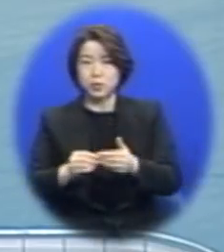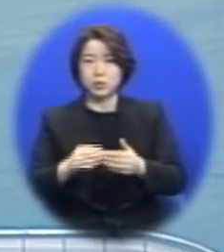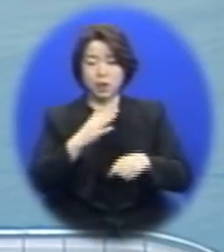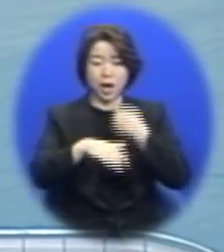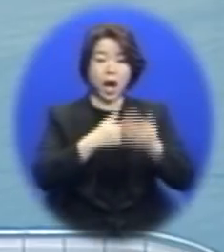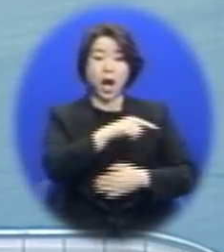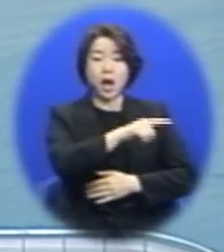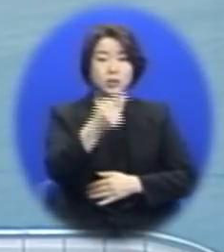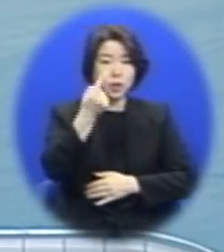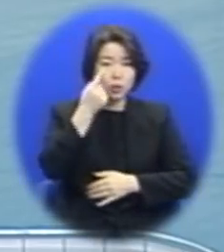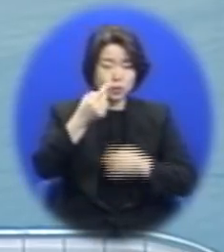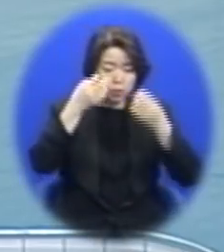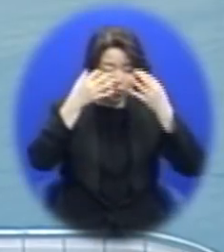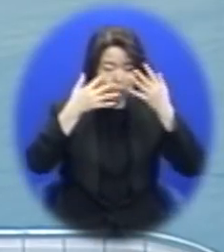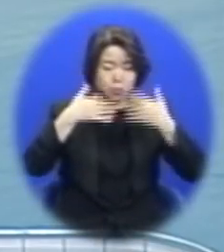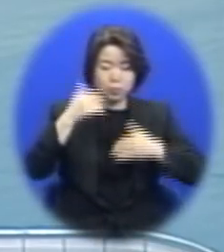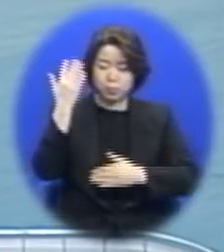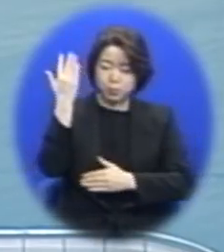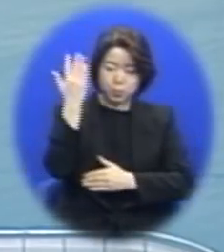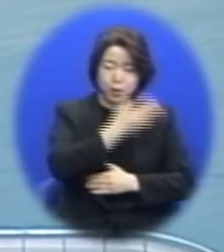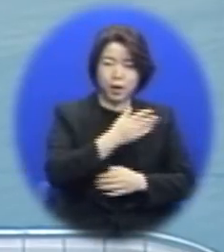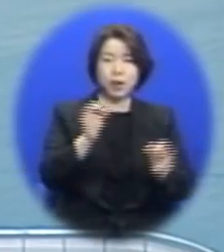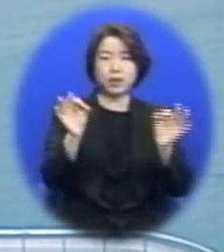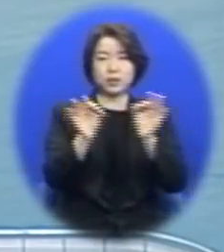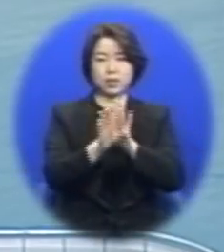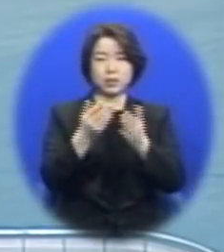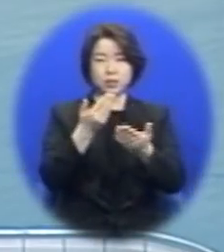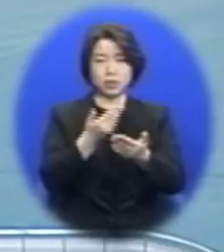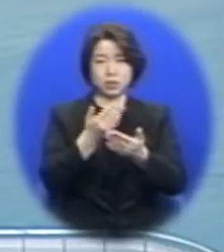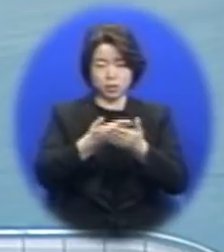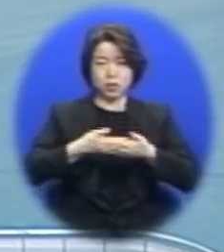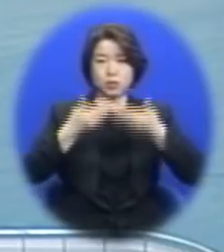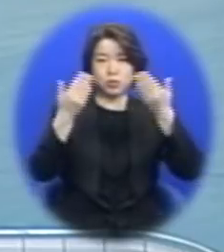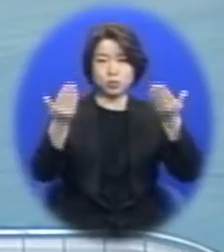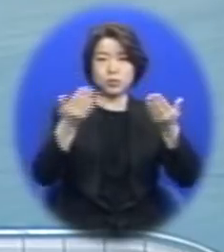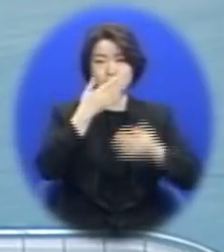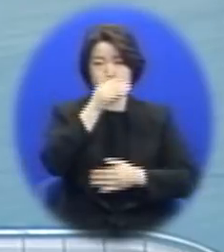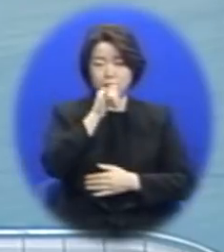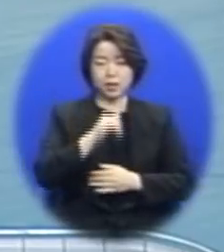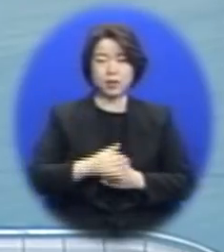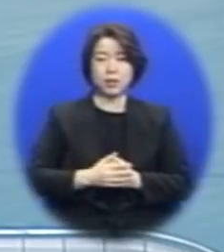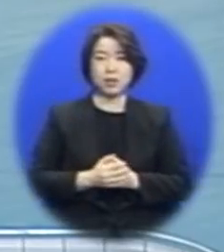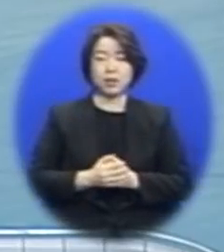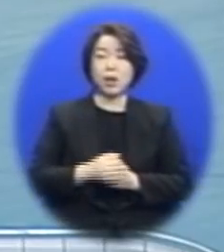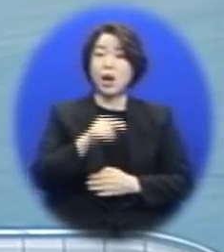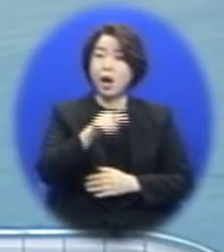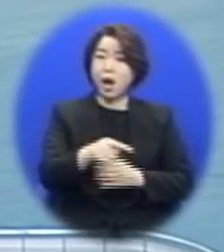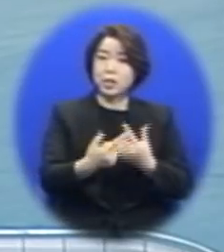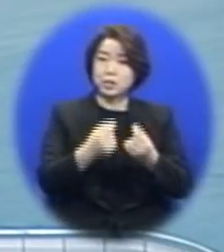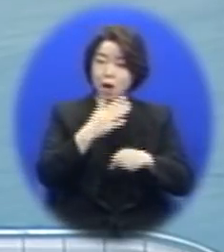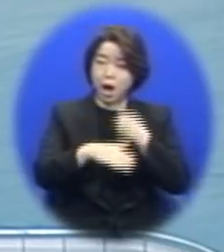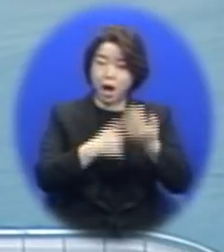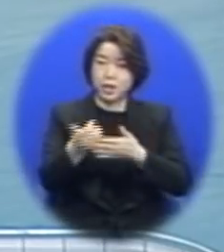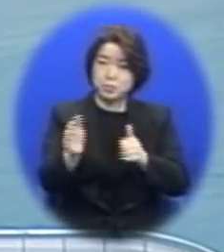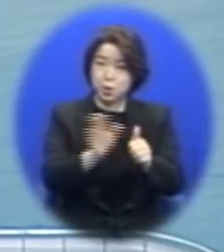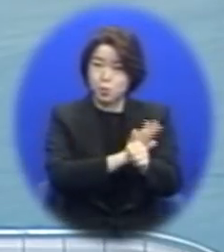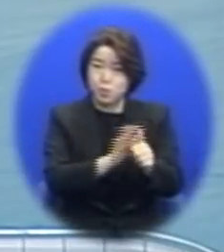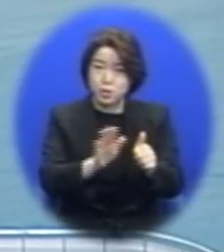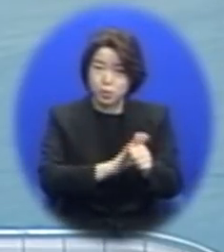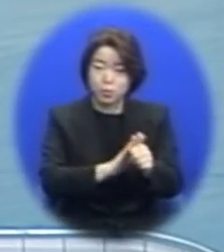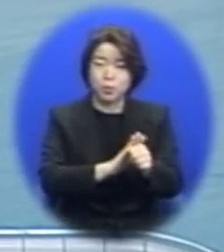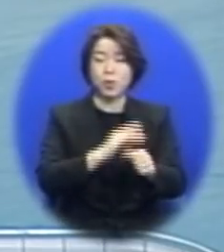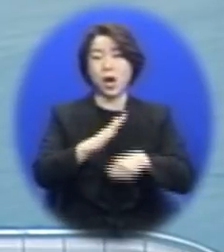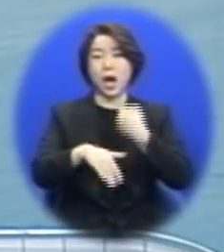눈에서 눈물을 말끔히 씻어주실 것입니다. 여러분, 도대체 이런 하나님의 위로와 또